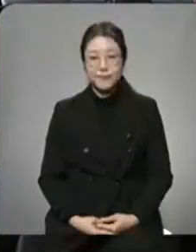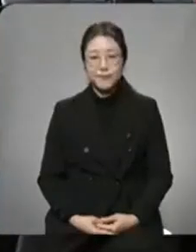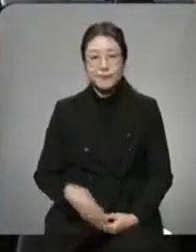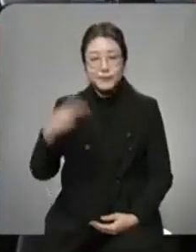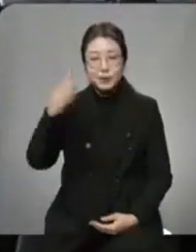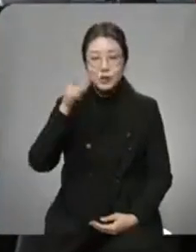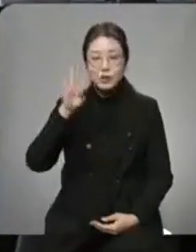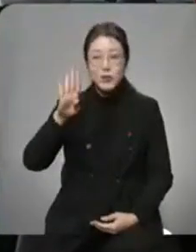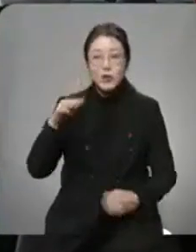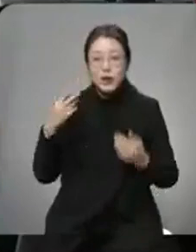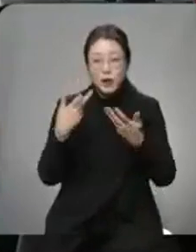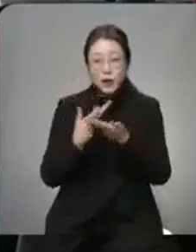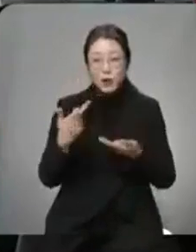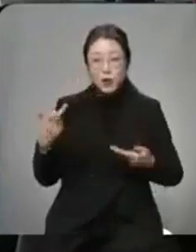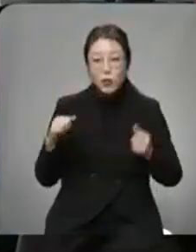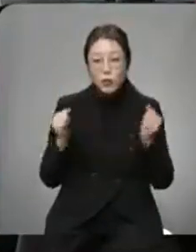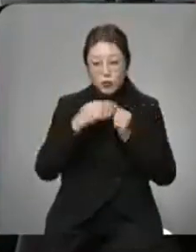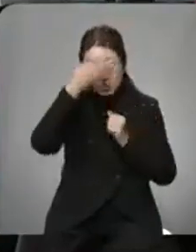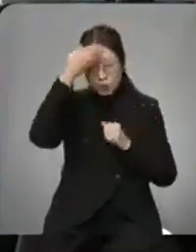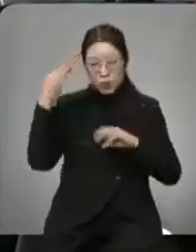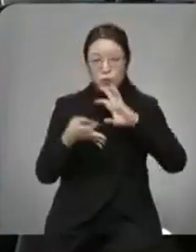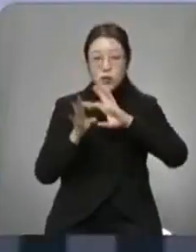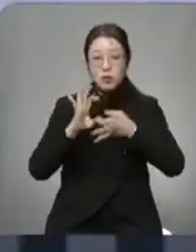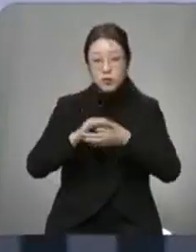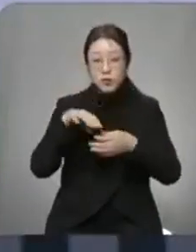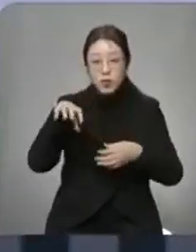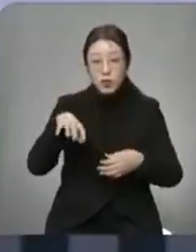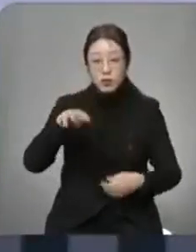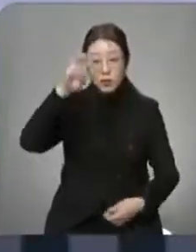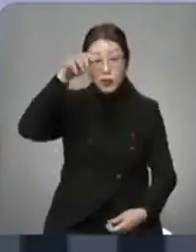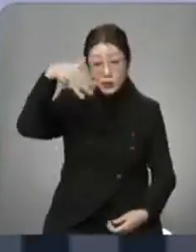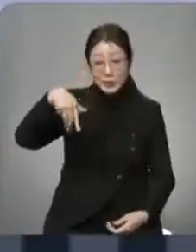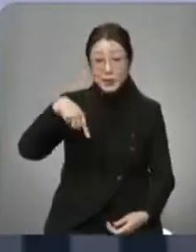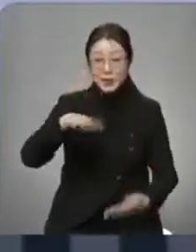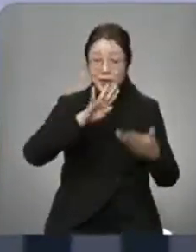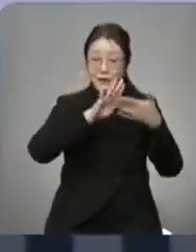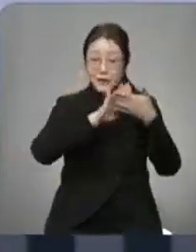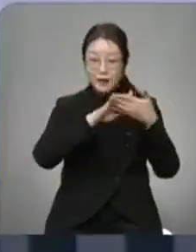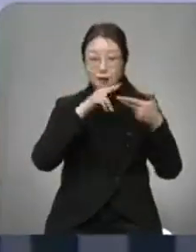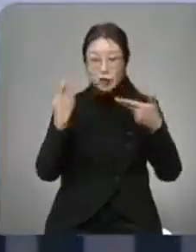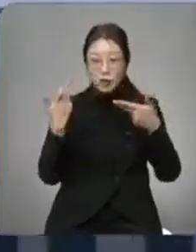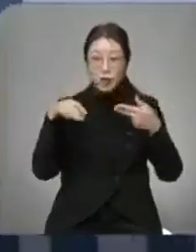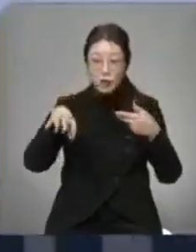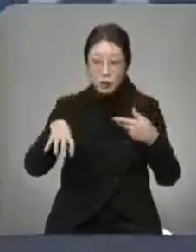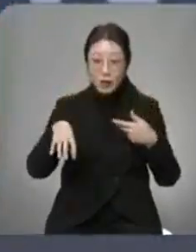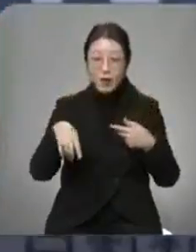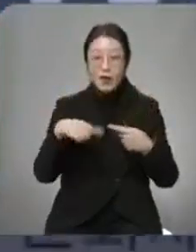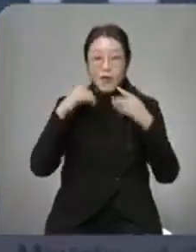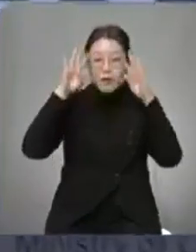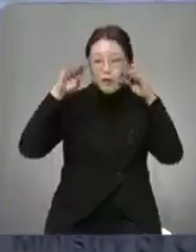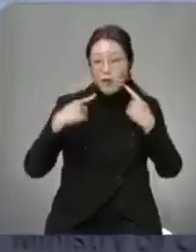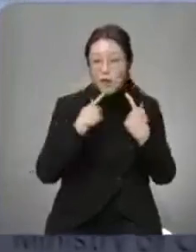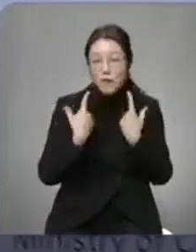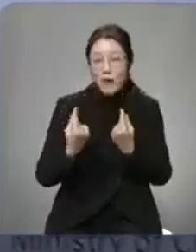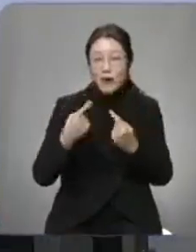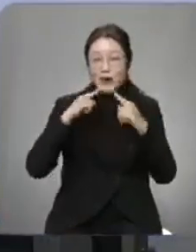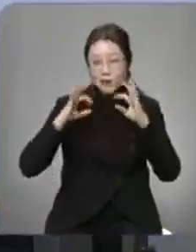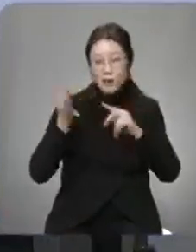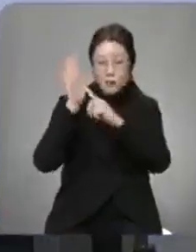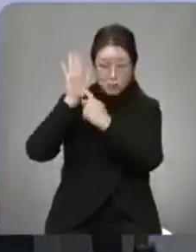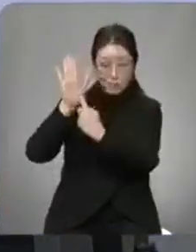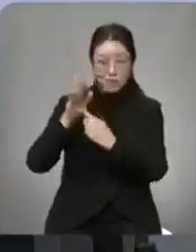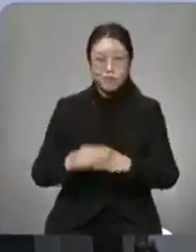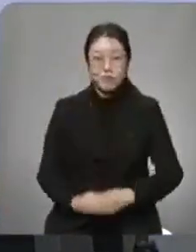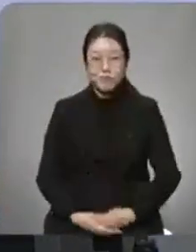2024 강원 동계 청소년 올림픽이 펼쳐질 평창 대관령 자락에 흰 눈송이를 닮은 대회 공식 마스코트가 처음